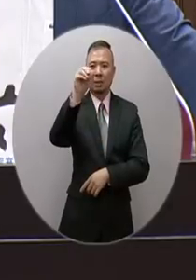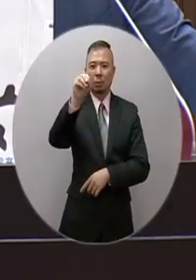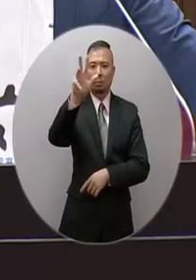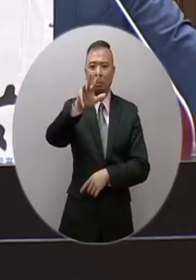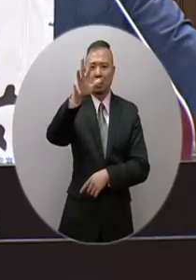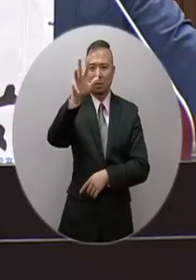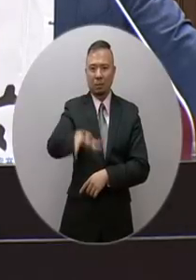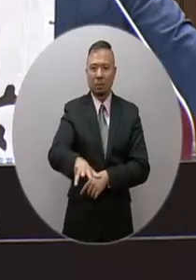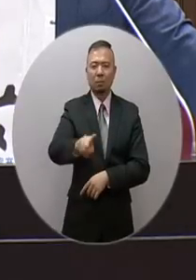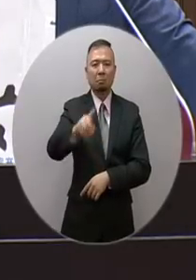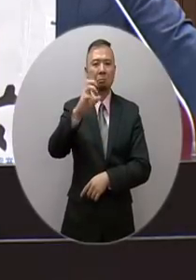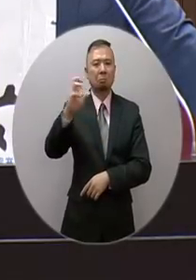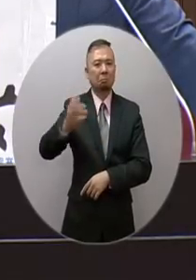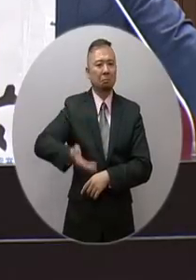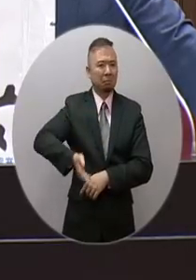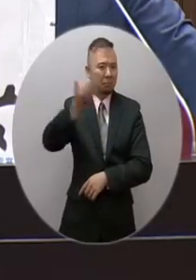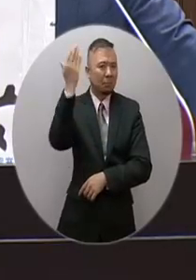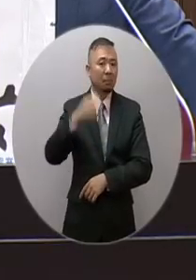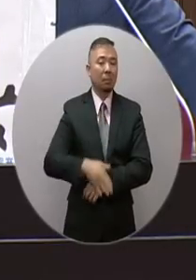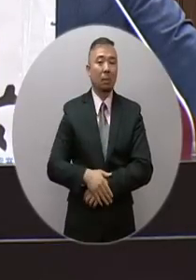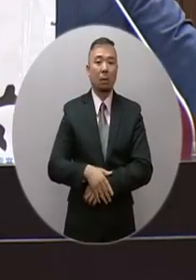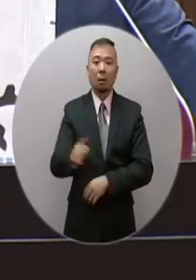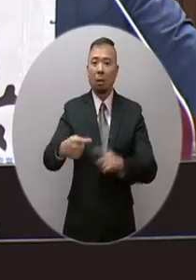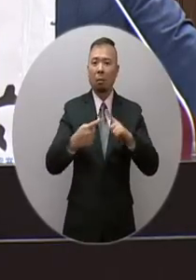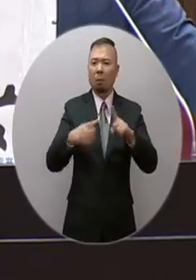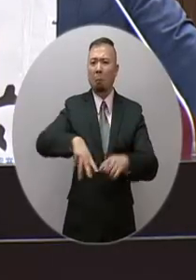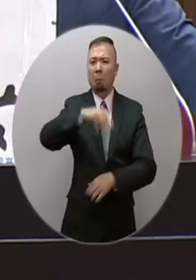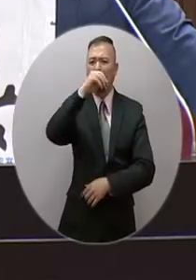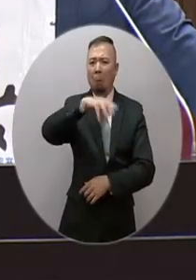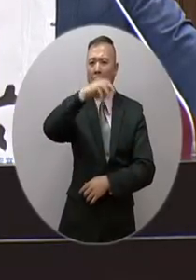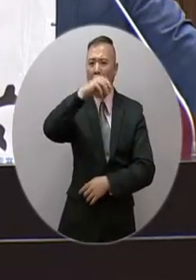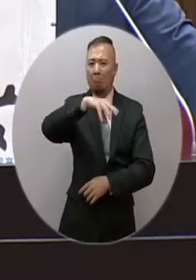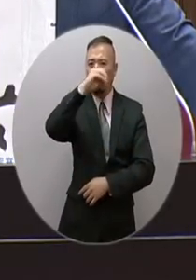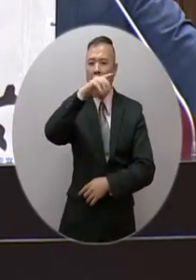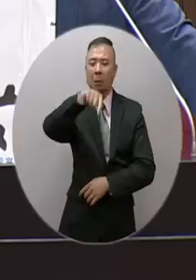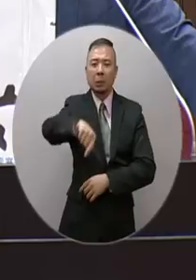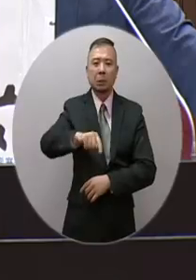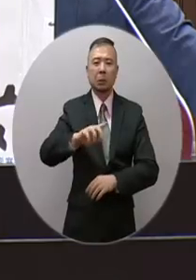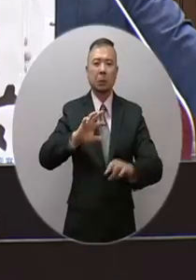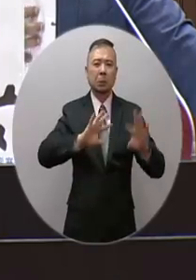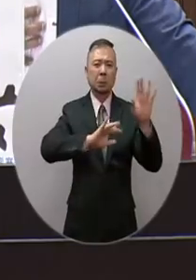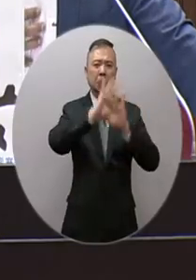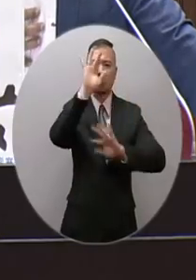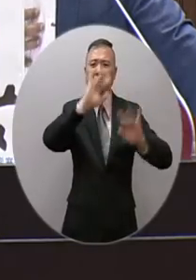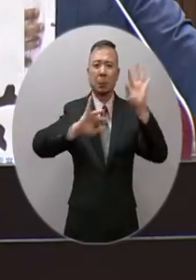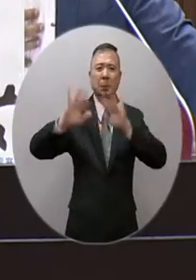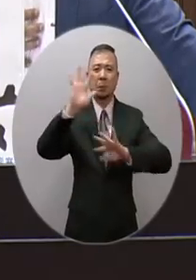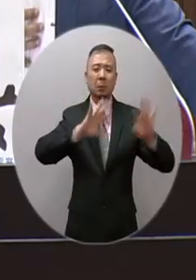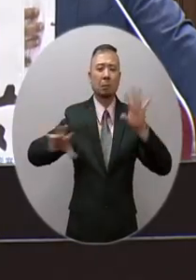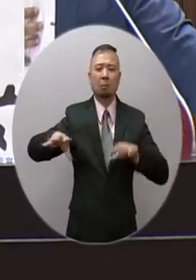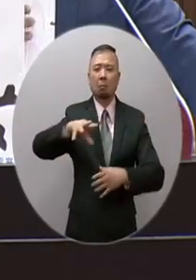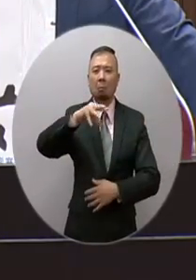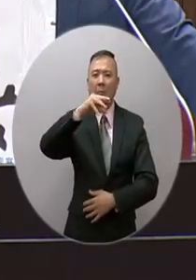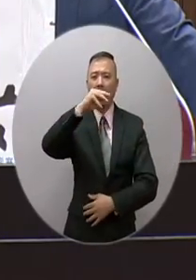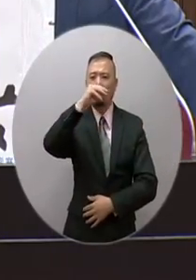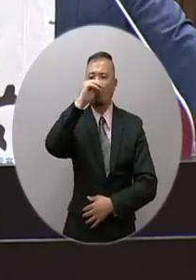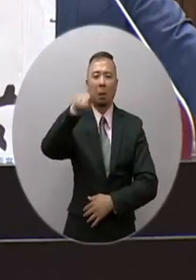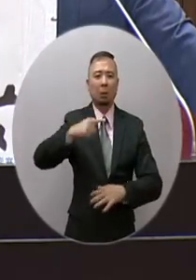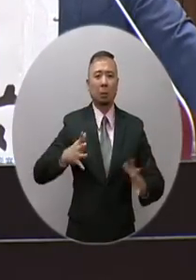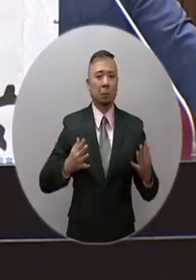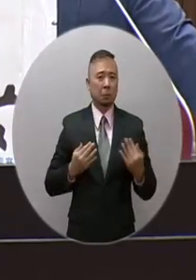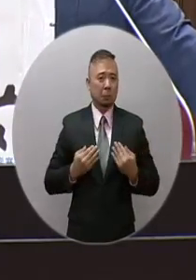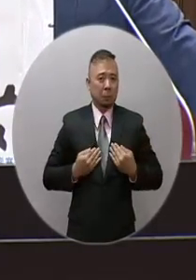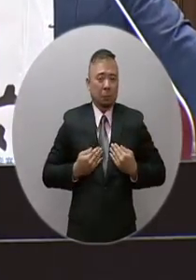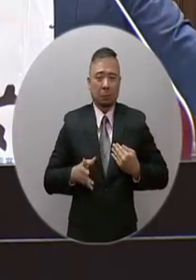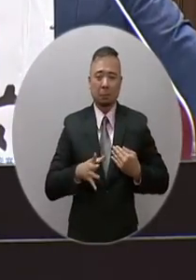上，像我们人体所吸进去的这些粉尘，附着在我们肺部里面。那依